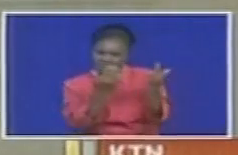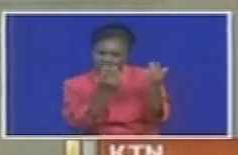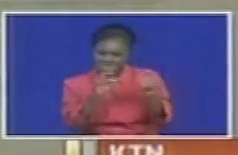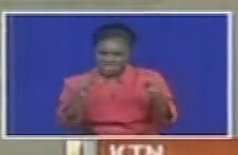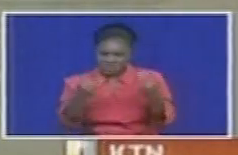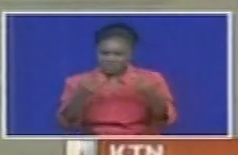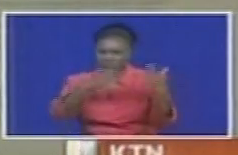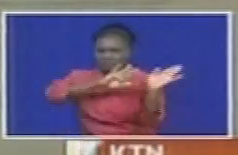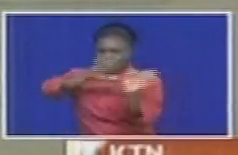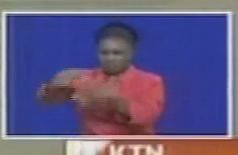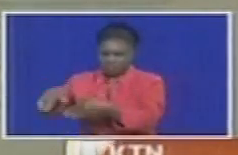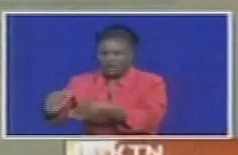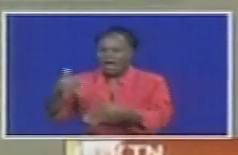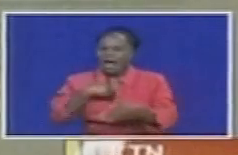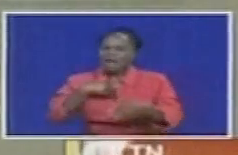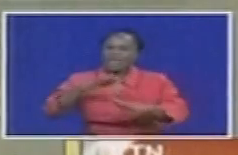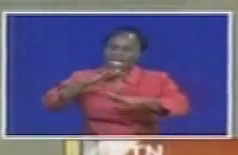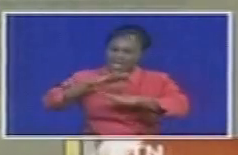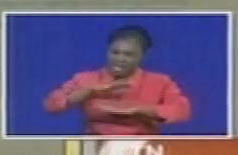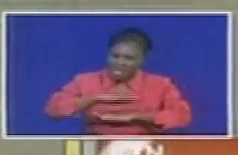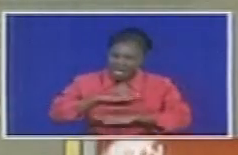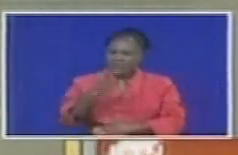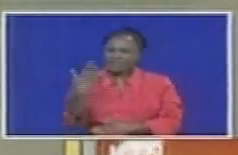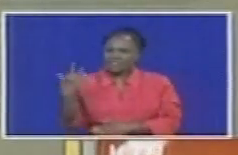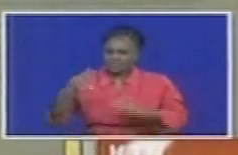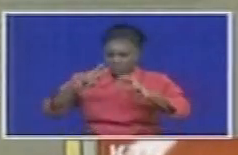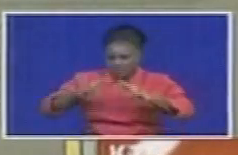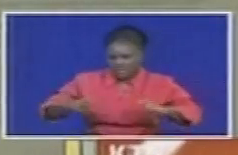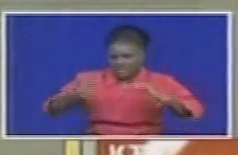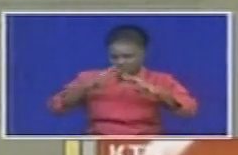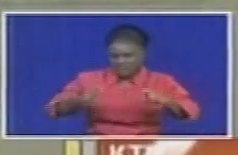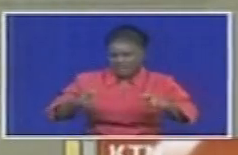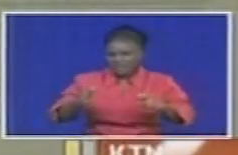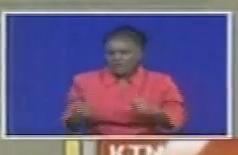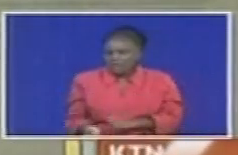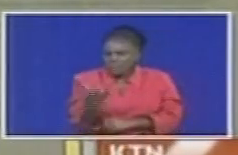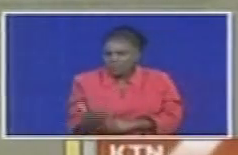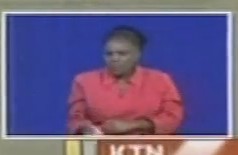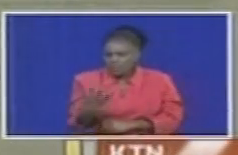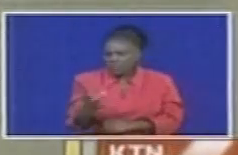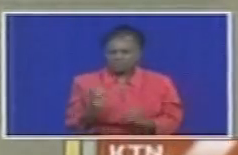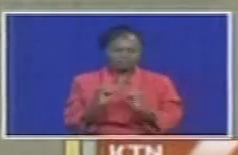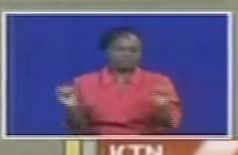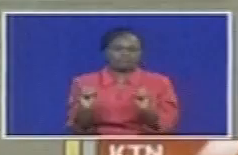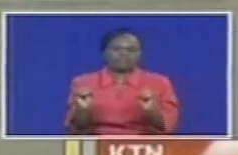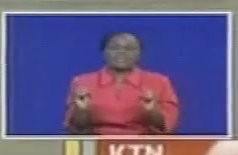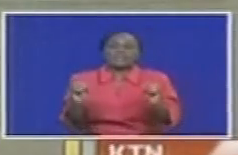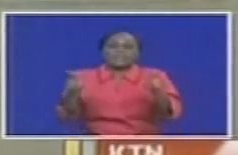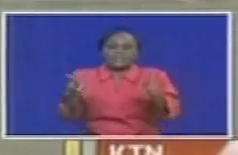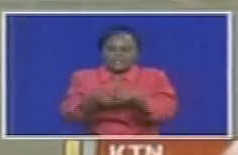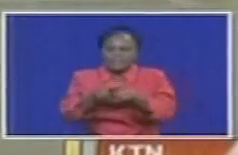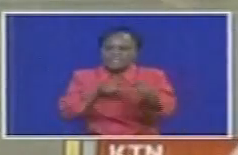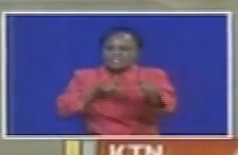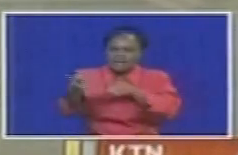hayo, hatuna vifaa vya kutosha vya kukagua silaha na vilipuzi, hasa vile vinavyosafirishwa